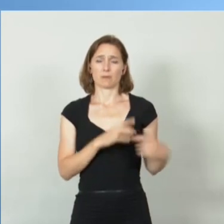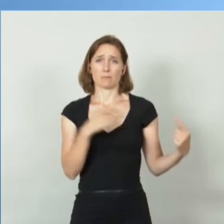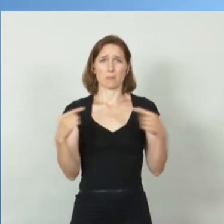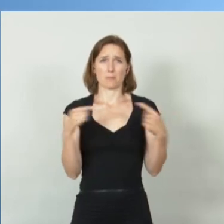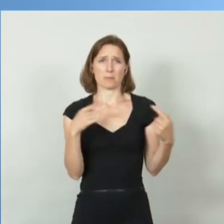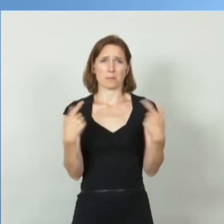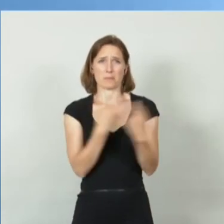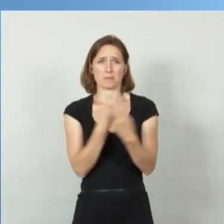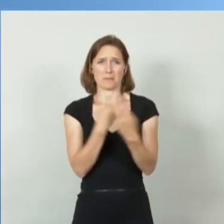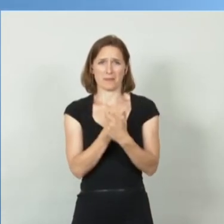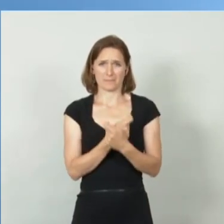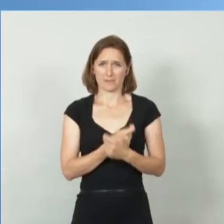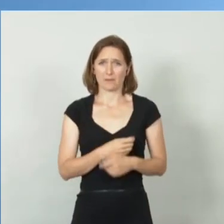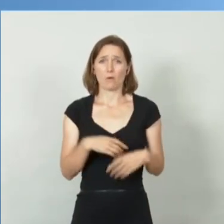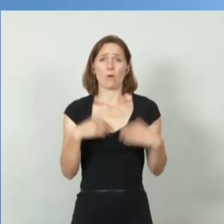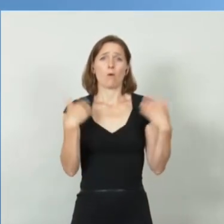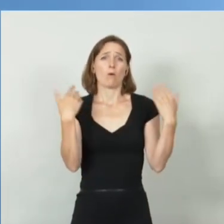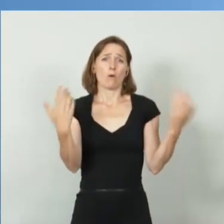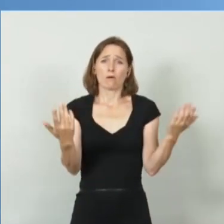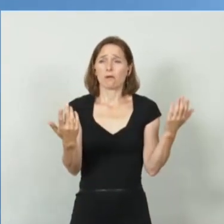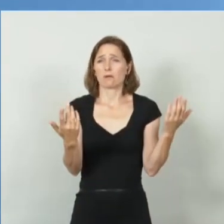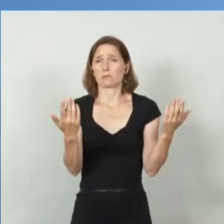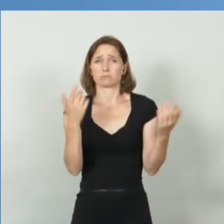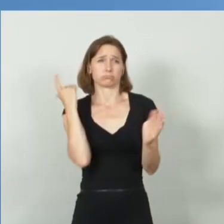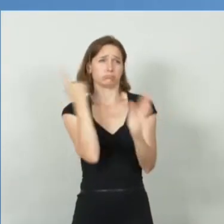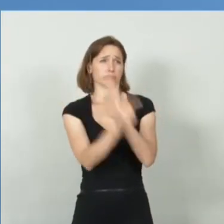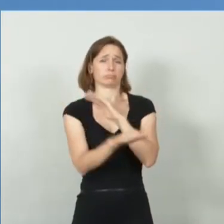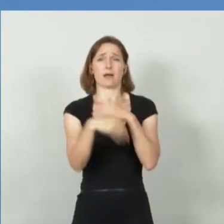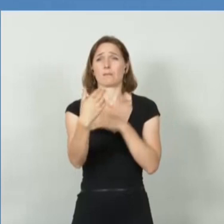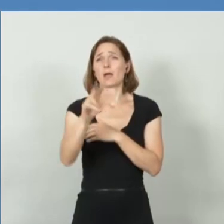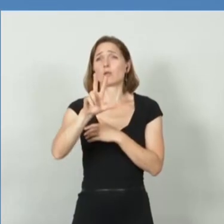et bah allez-y on reconvoquera dans trois jours qu'est-ce que vous voulez